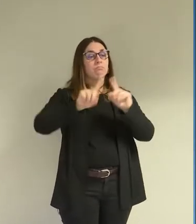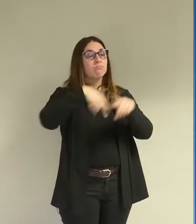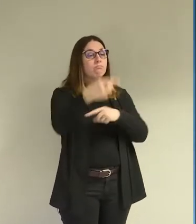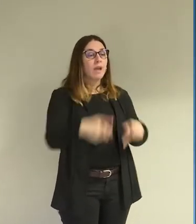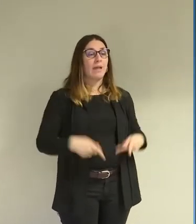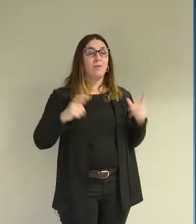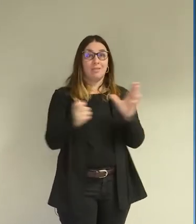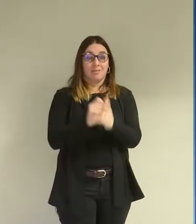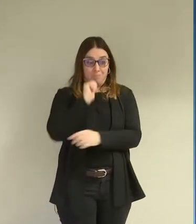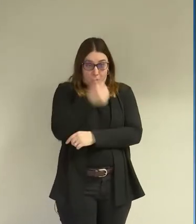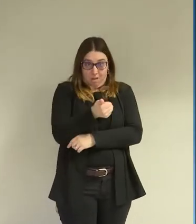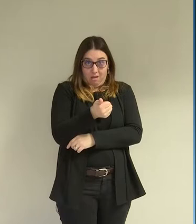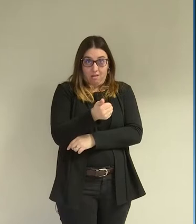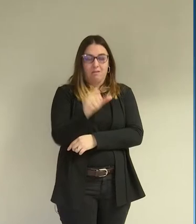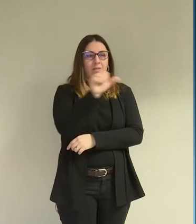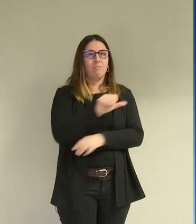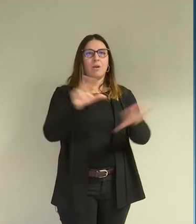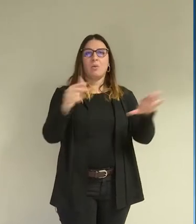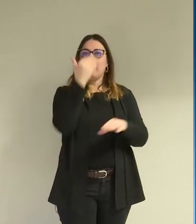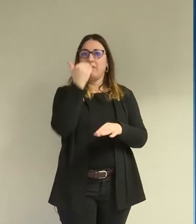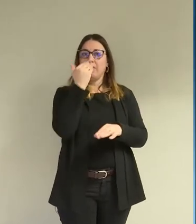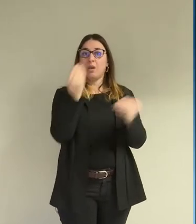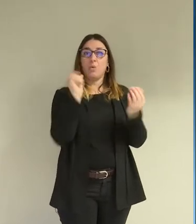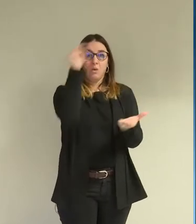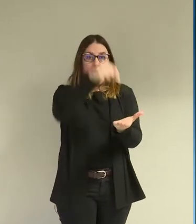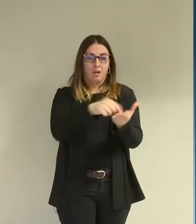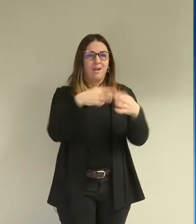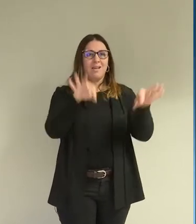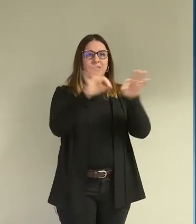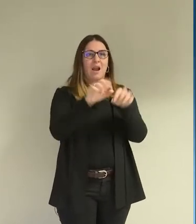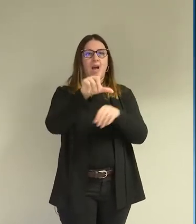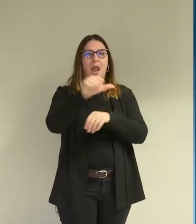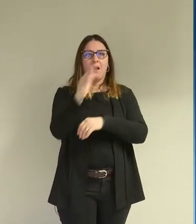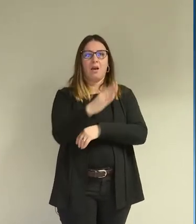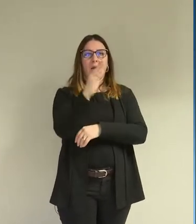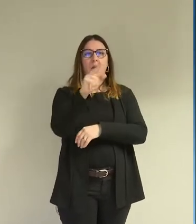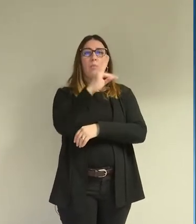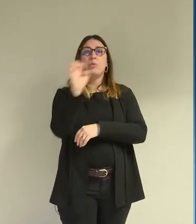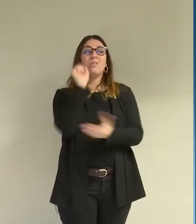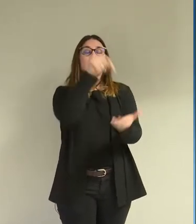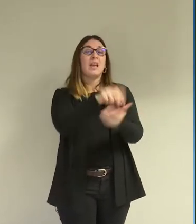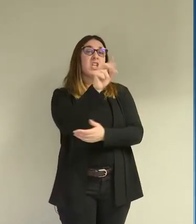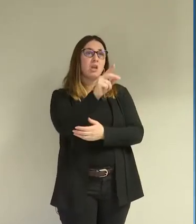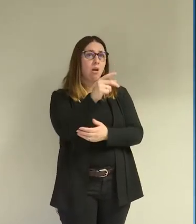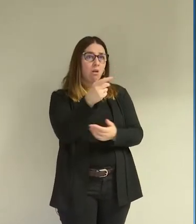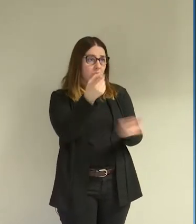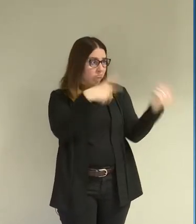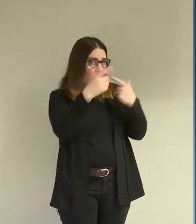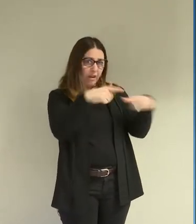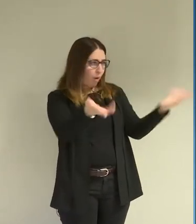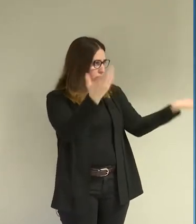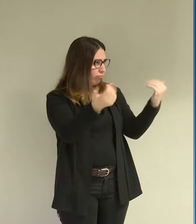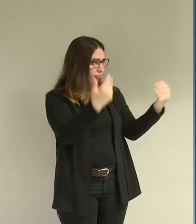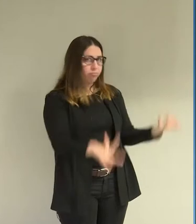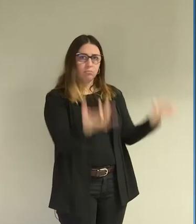demain mardi 8 février dans la salle de la butte à echirolles s'est ouvert à toutes et tous la ville se